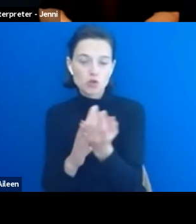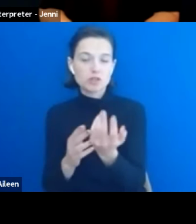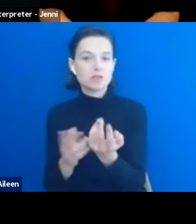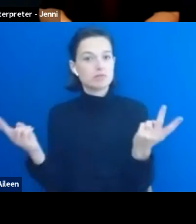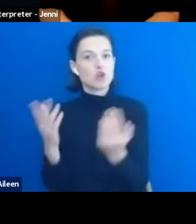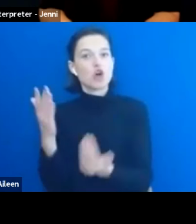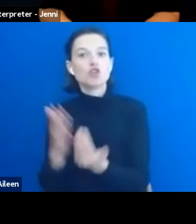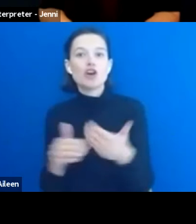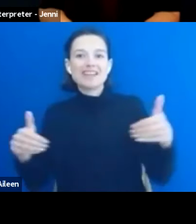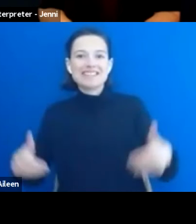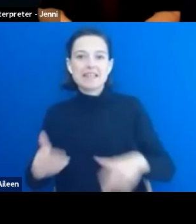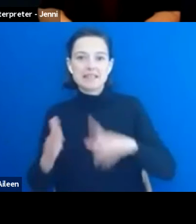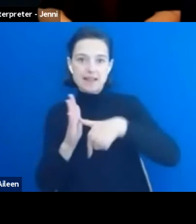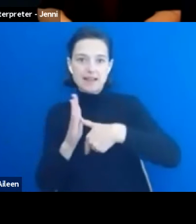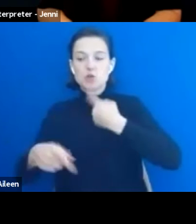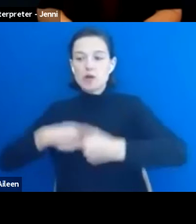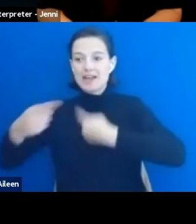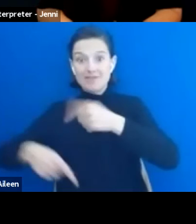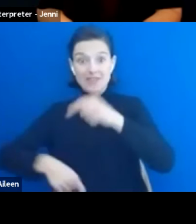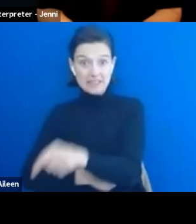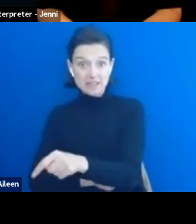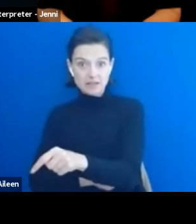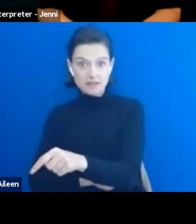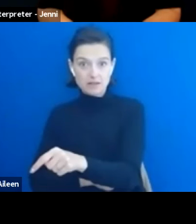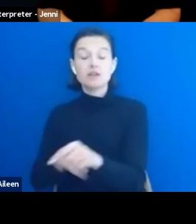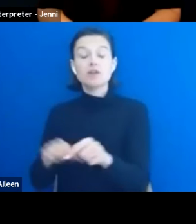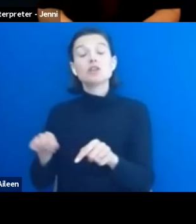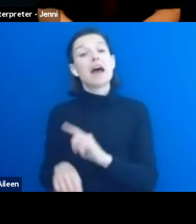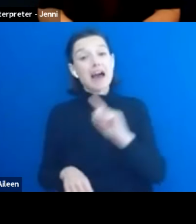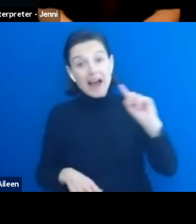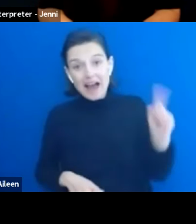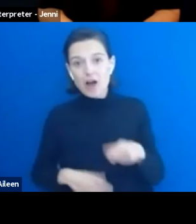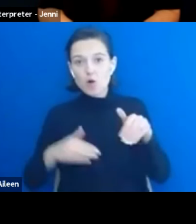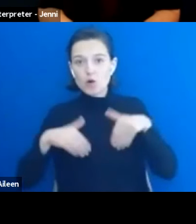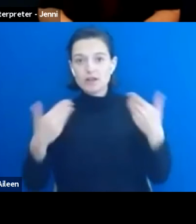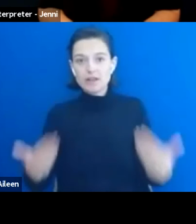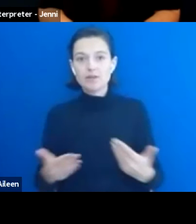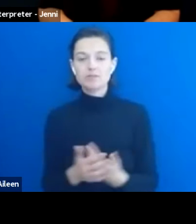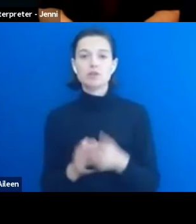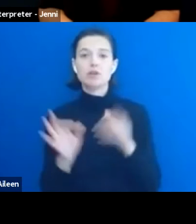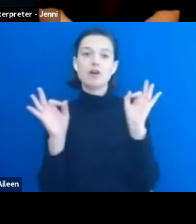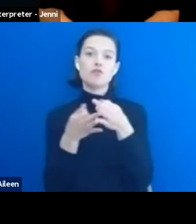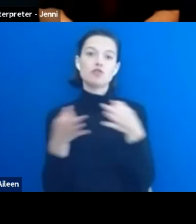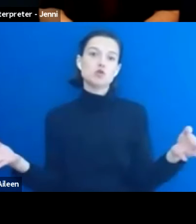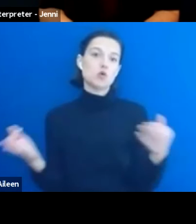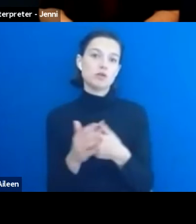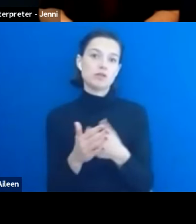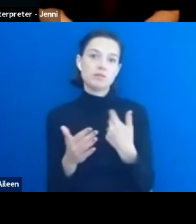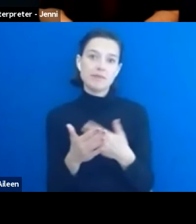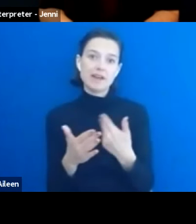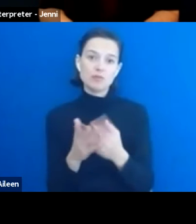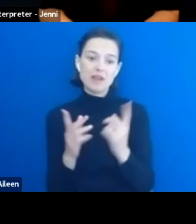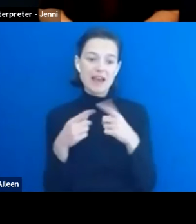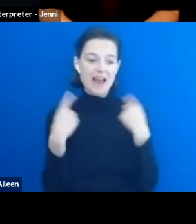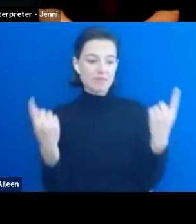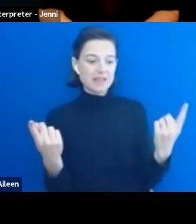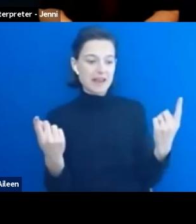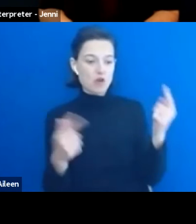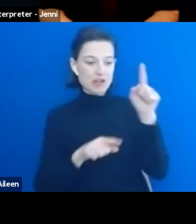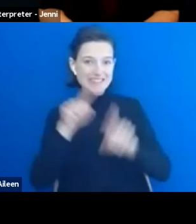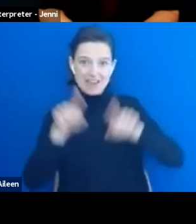Dienstleistungen entwickelt. Darüber hinaus haben wir Funktionen für Barrierefreiheiten in der Abteilung